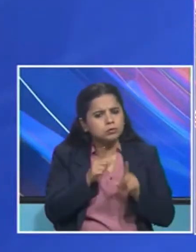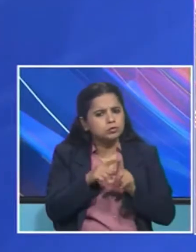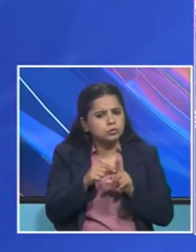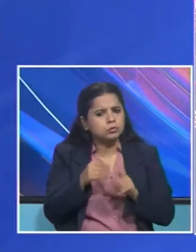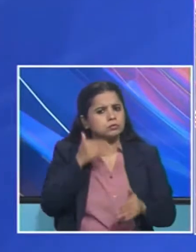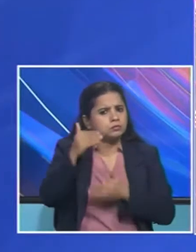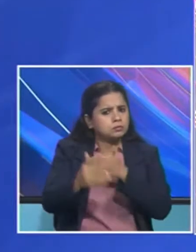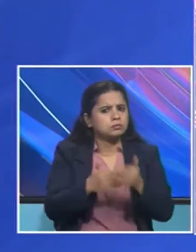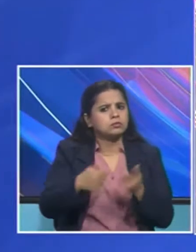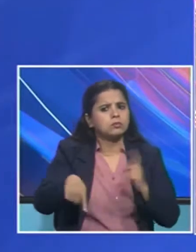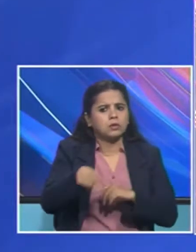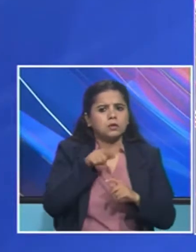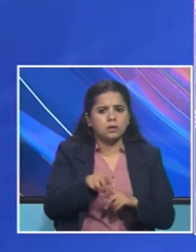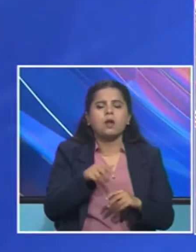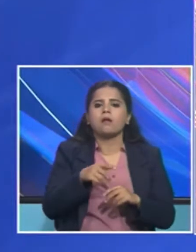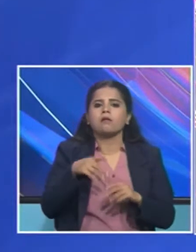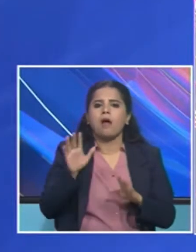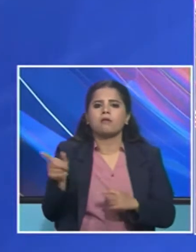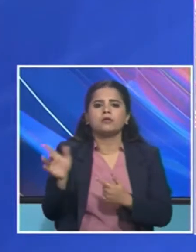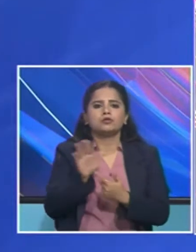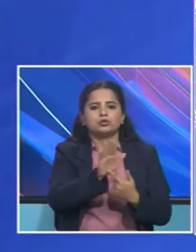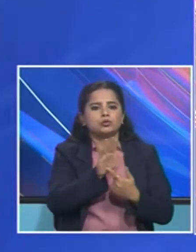में बनवाया जा रहा है।